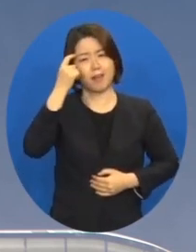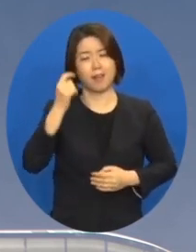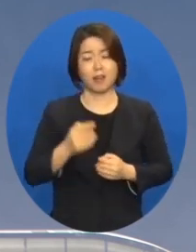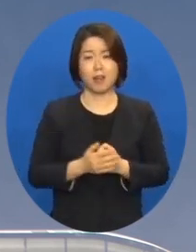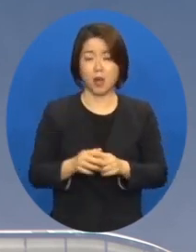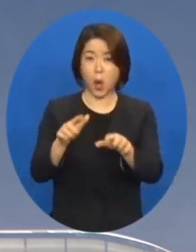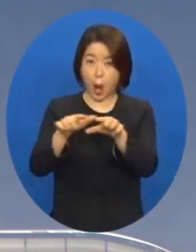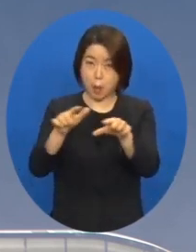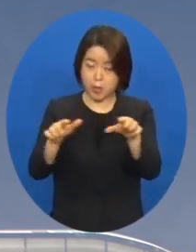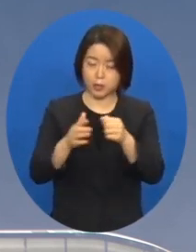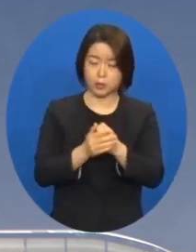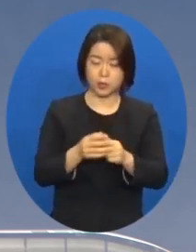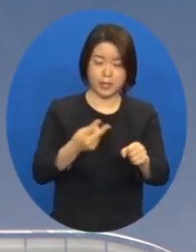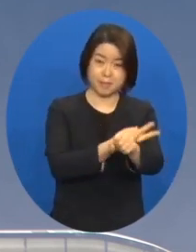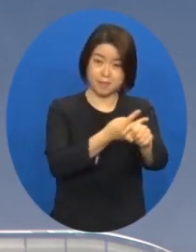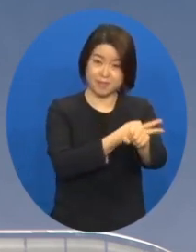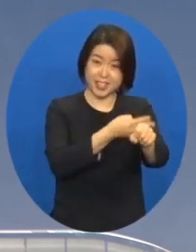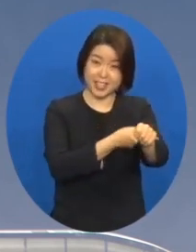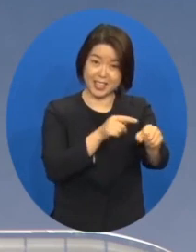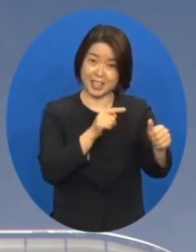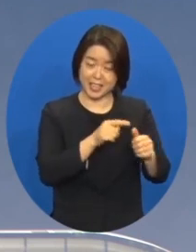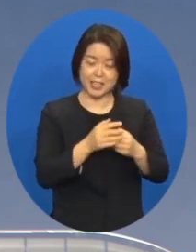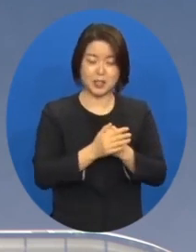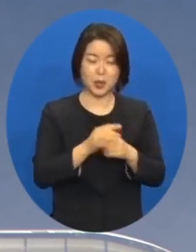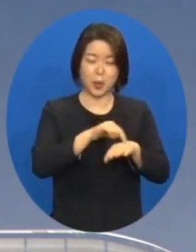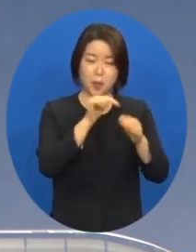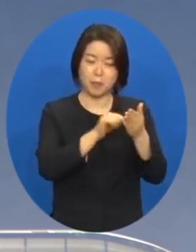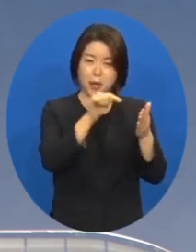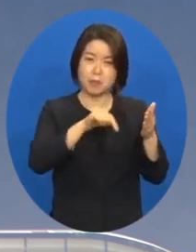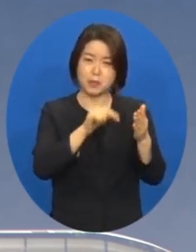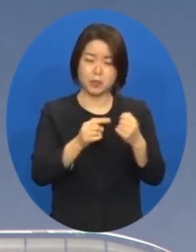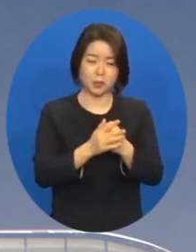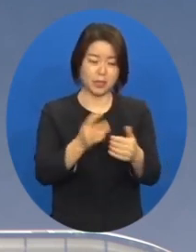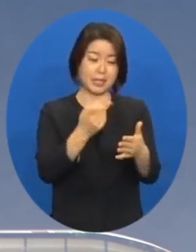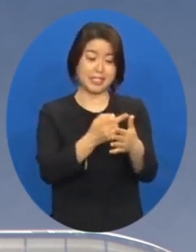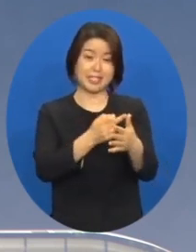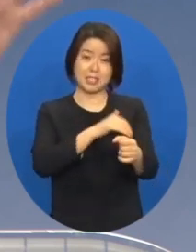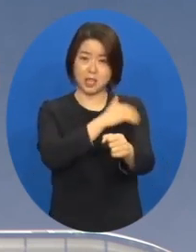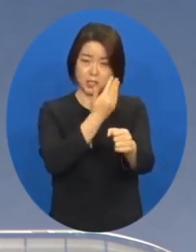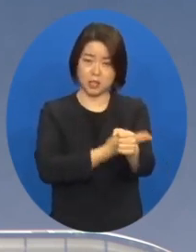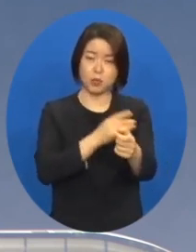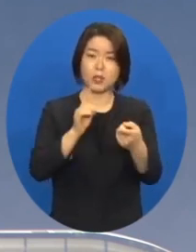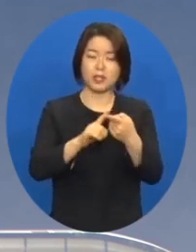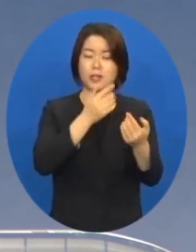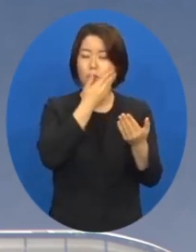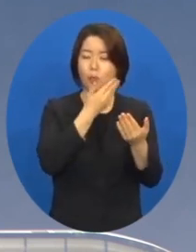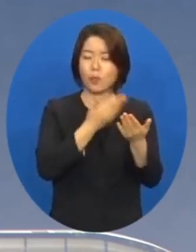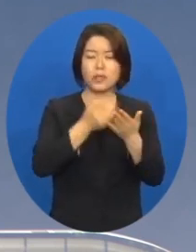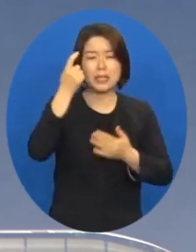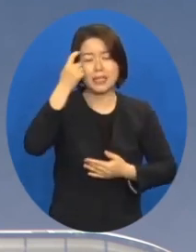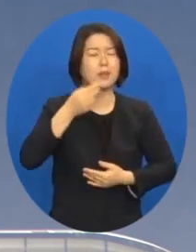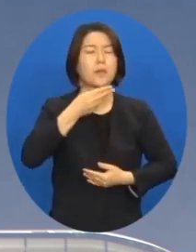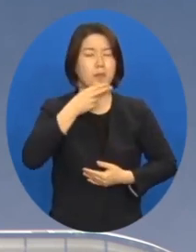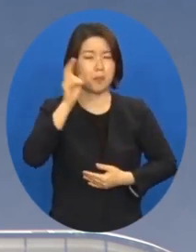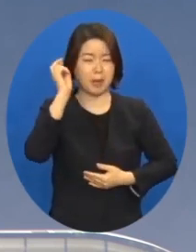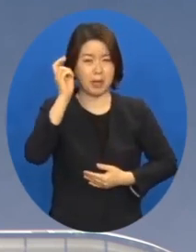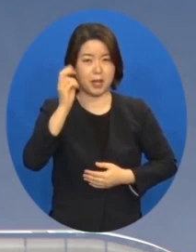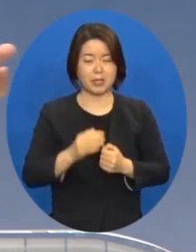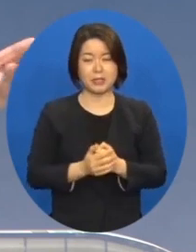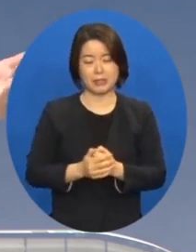평소에 에서의 마음속에 장자권에 대해서 소중하게 여기는 생각이 없었기 때문입니다. 아니,